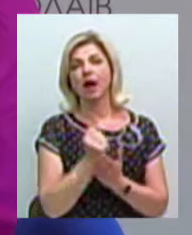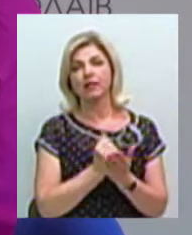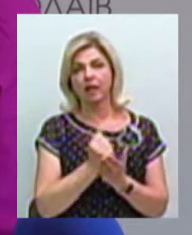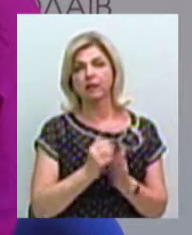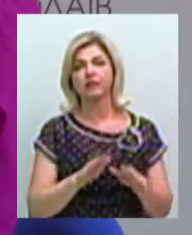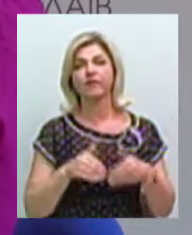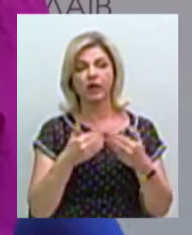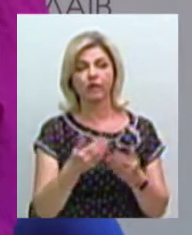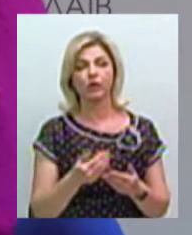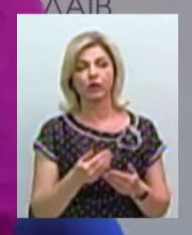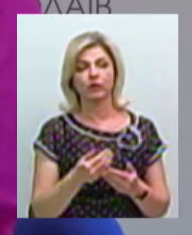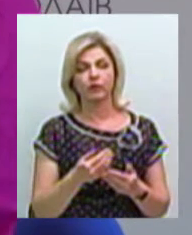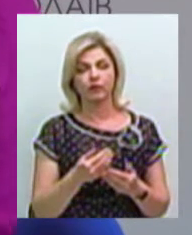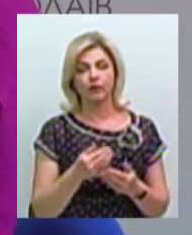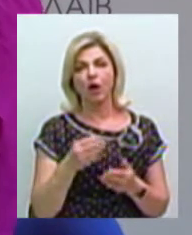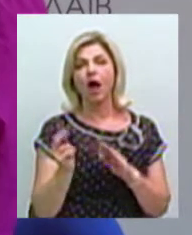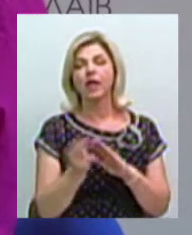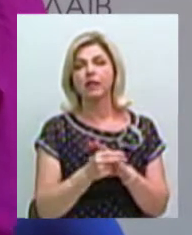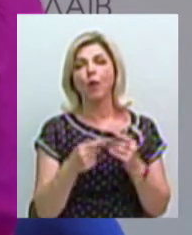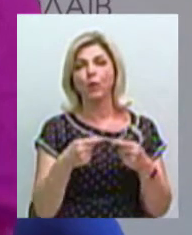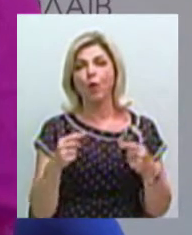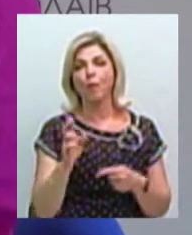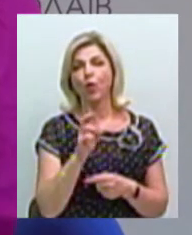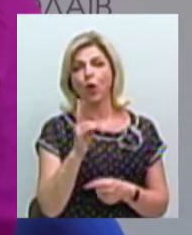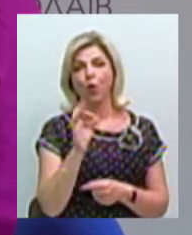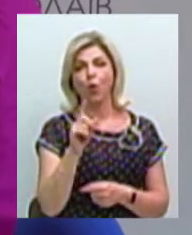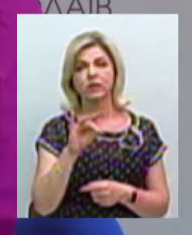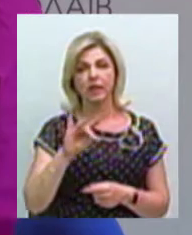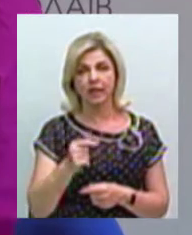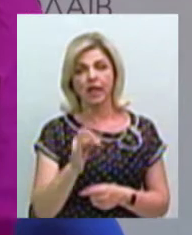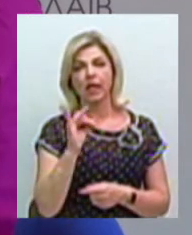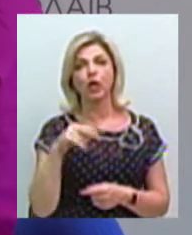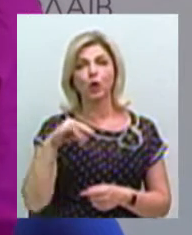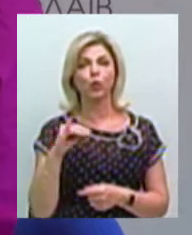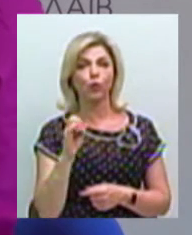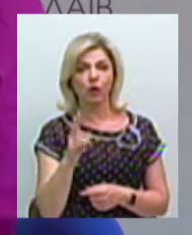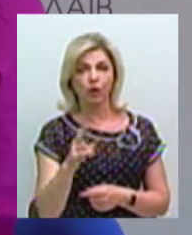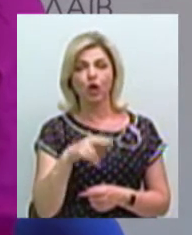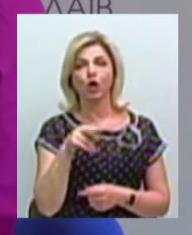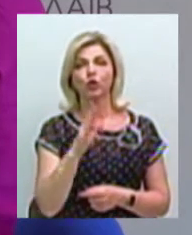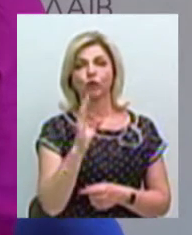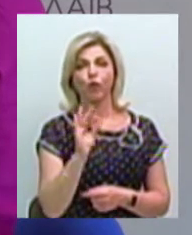як по агітаційній продукції Бориса Козира, Артема Ільюка, Анатолія Дворника,